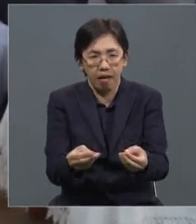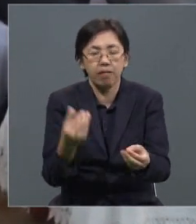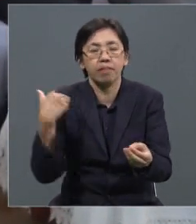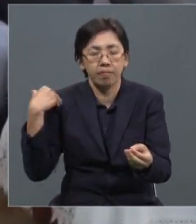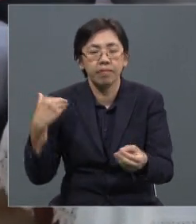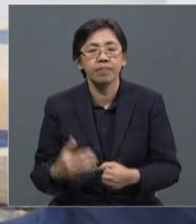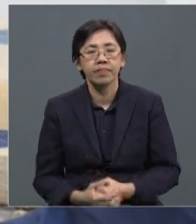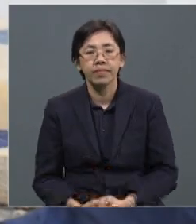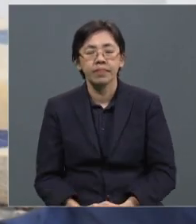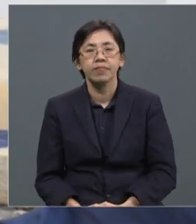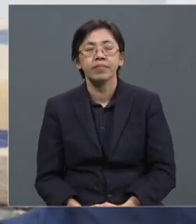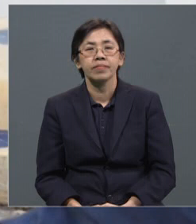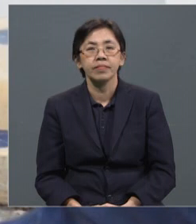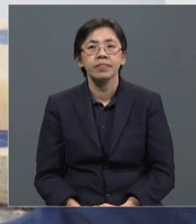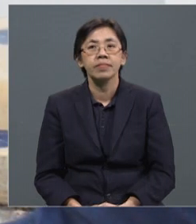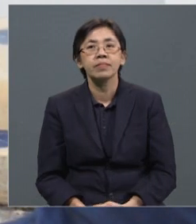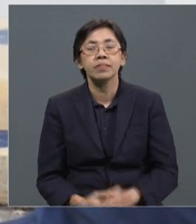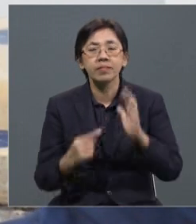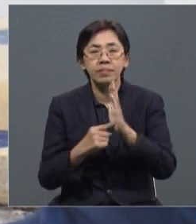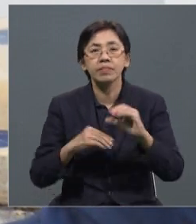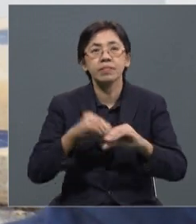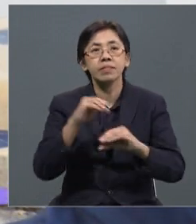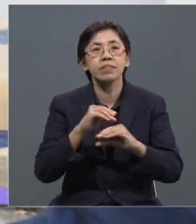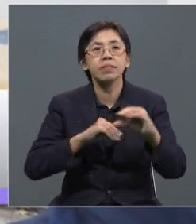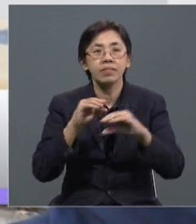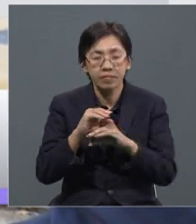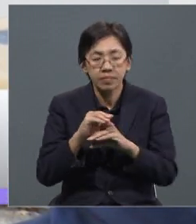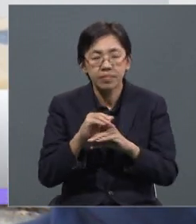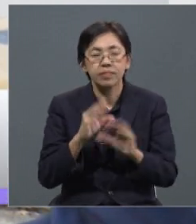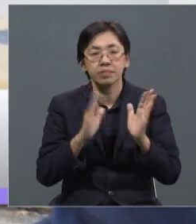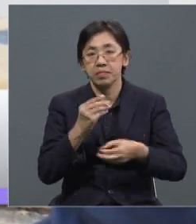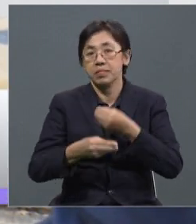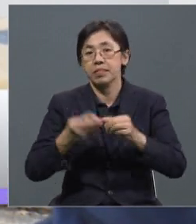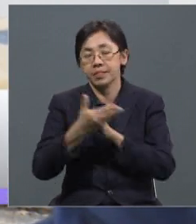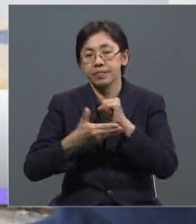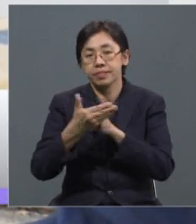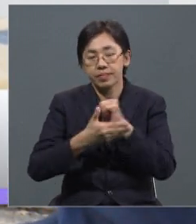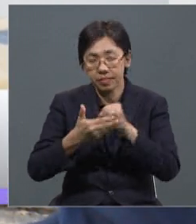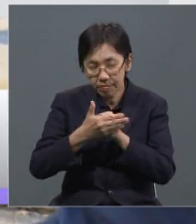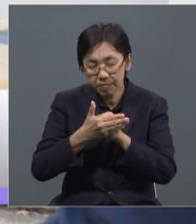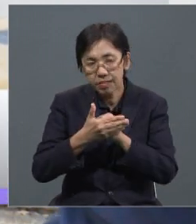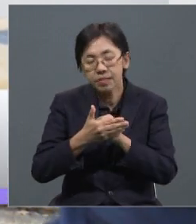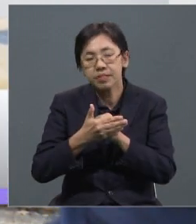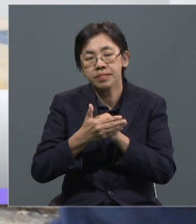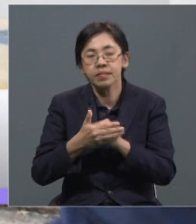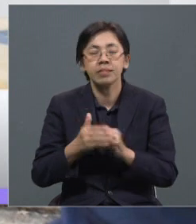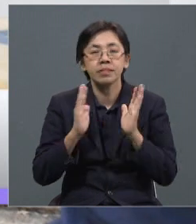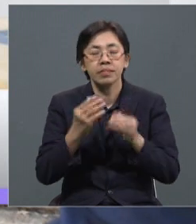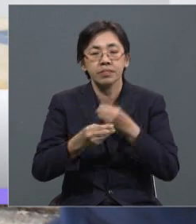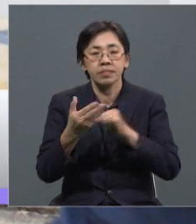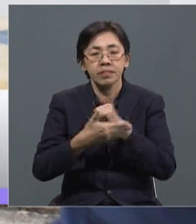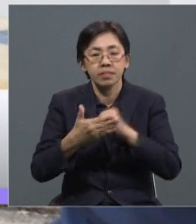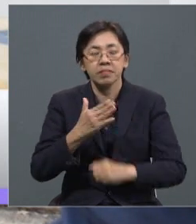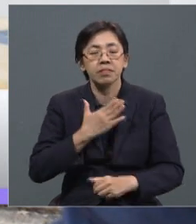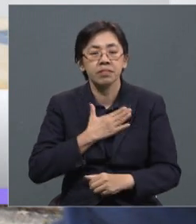อย่างโครงการยุทธการเด็ดปีกผู้ค้า รายย่อยในพื้นที่เนี่ยเราตั้ง